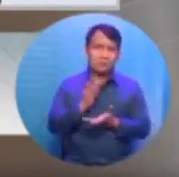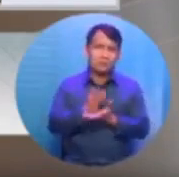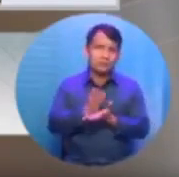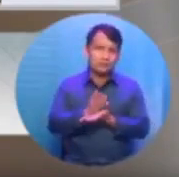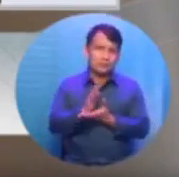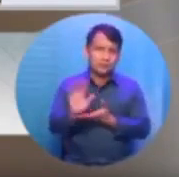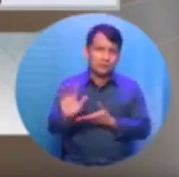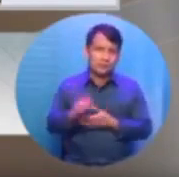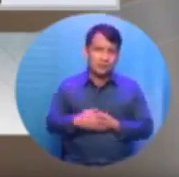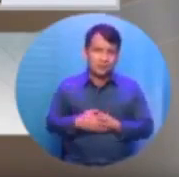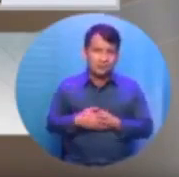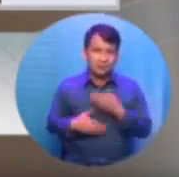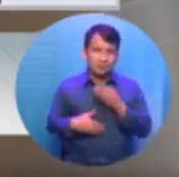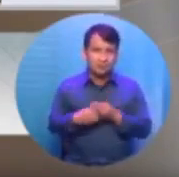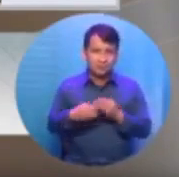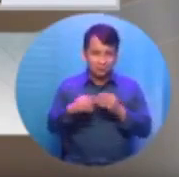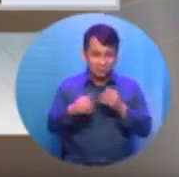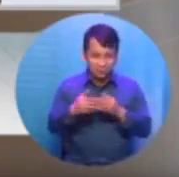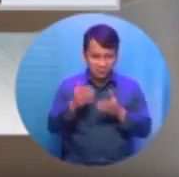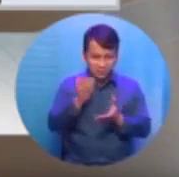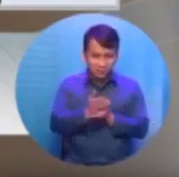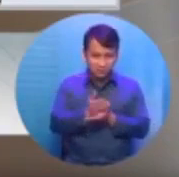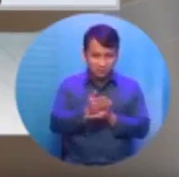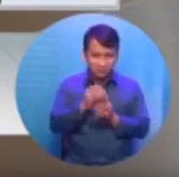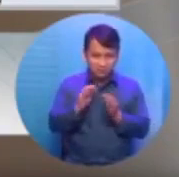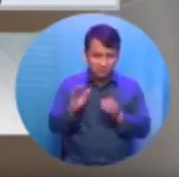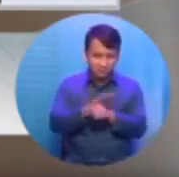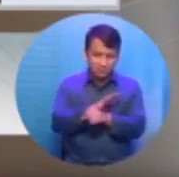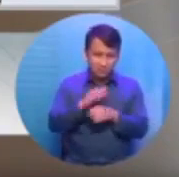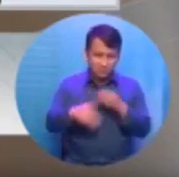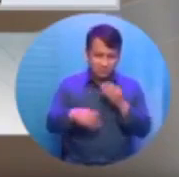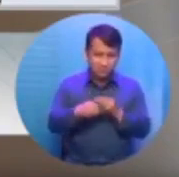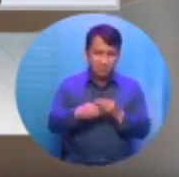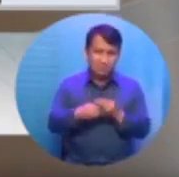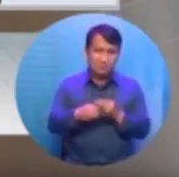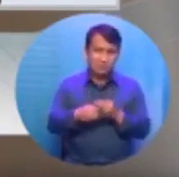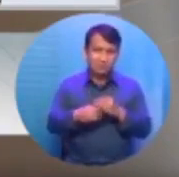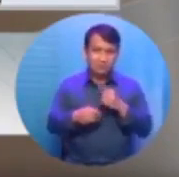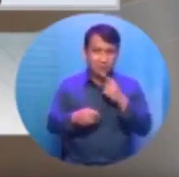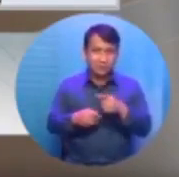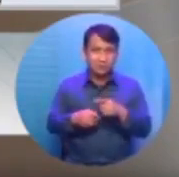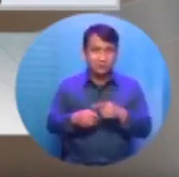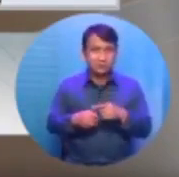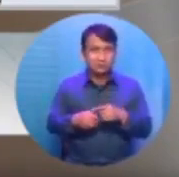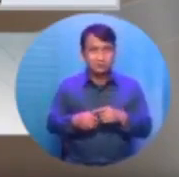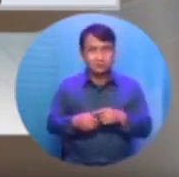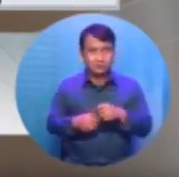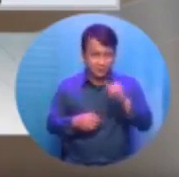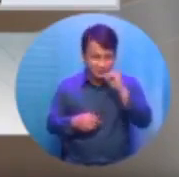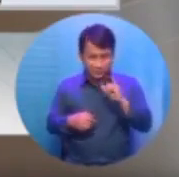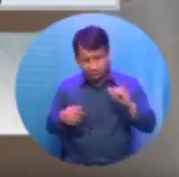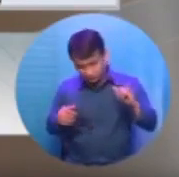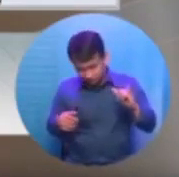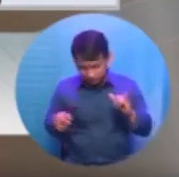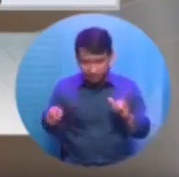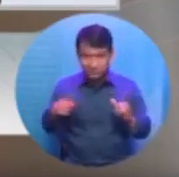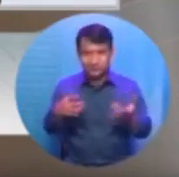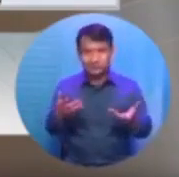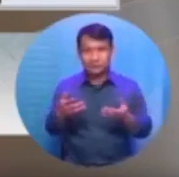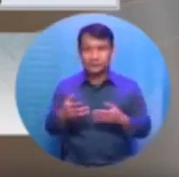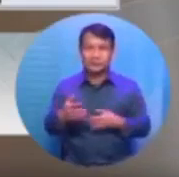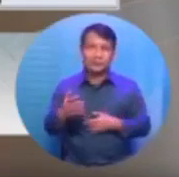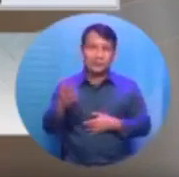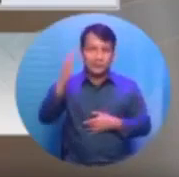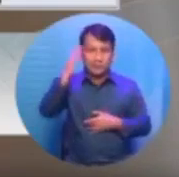na. Huwag mo isagad-sagad. Ang gusto mo ata, sir, hanggang gumagapang ka na eh. No? Di ba? Hindi. Alam